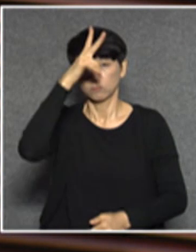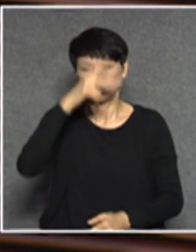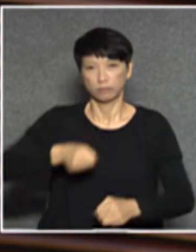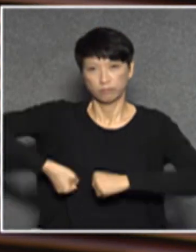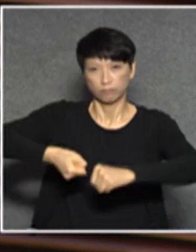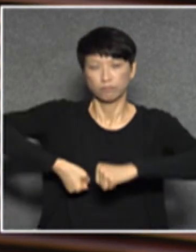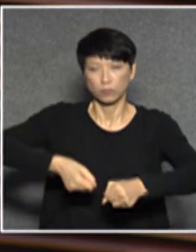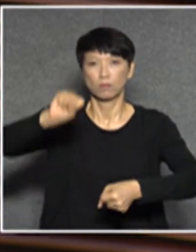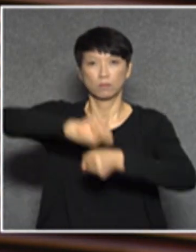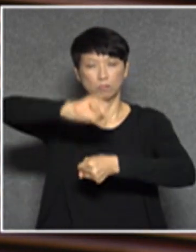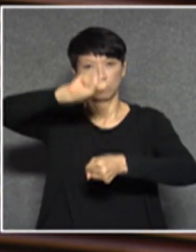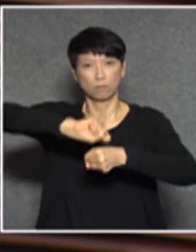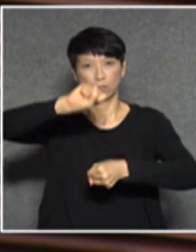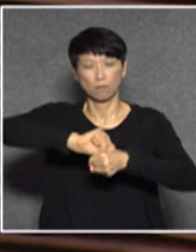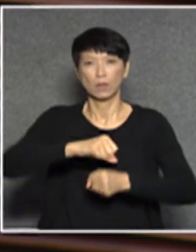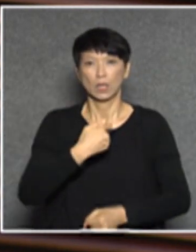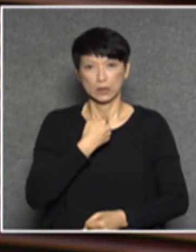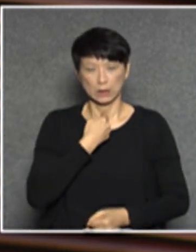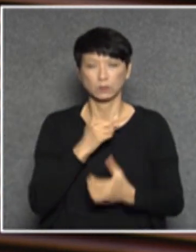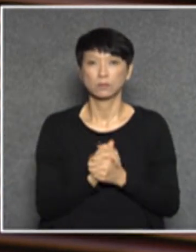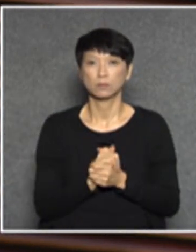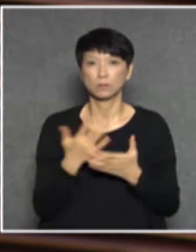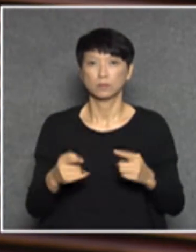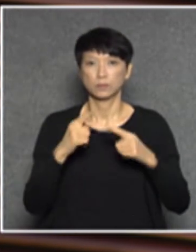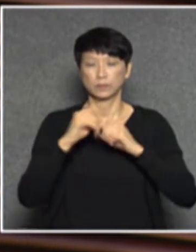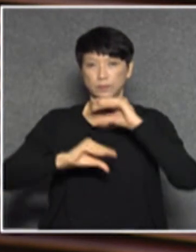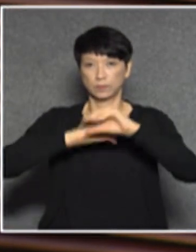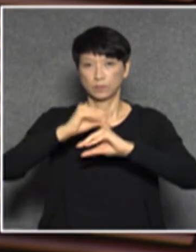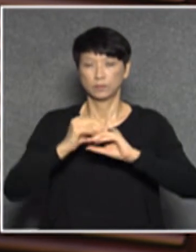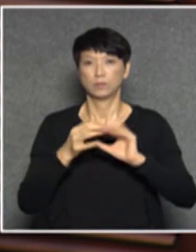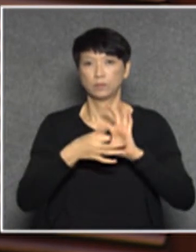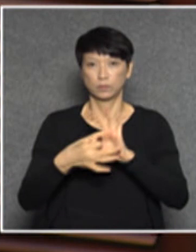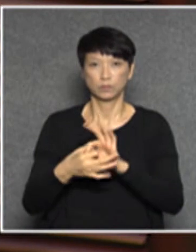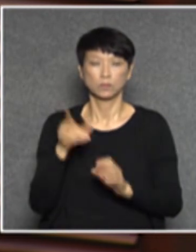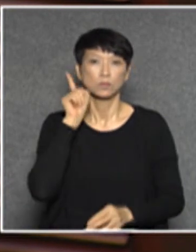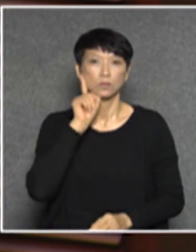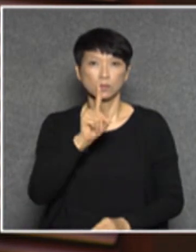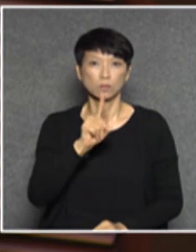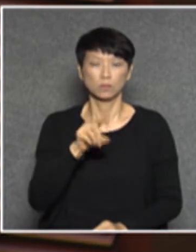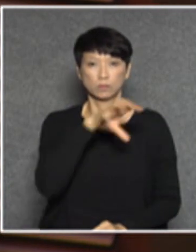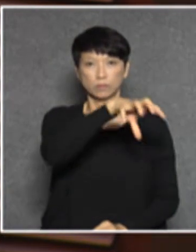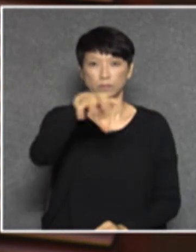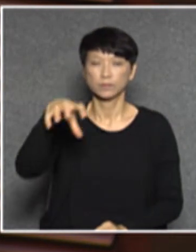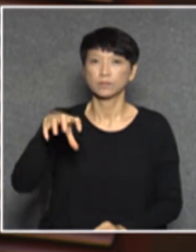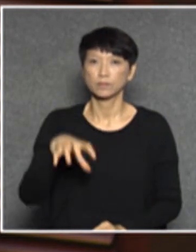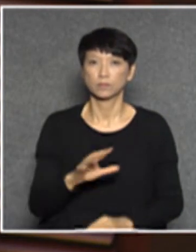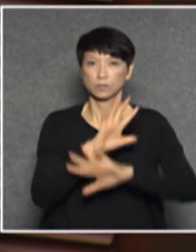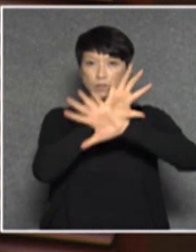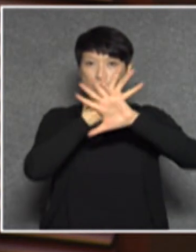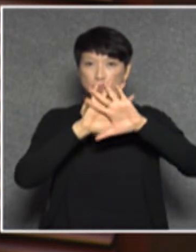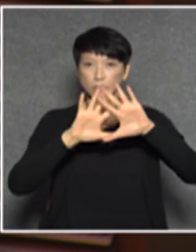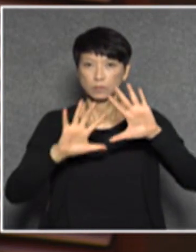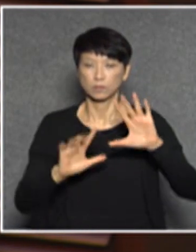從基本功做起。我們民建聯過去短短一個星期在全港透過我們網絡發動